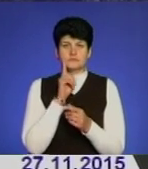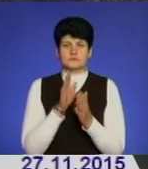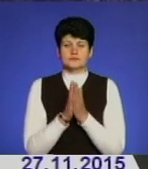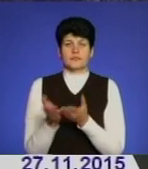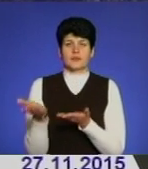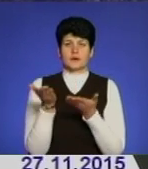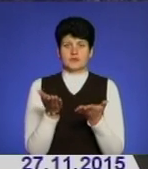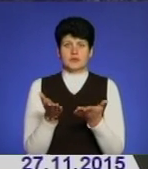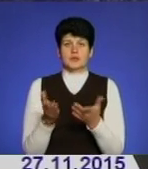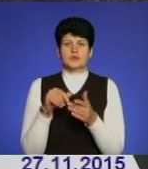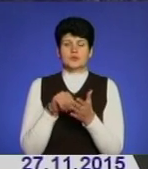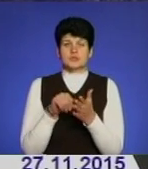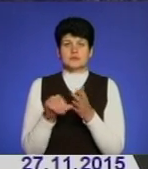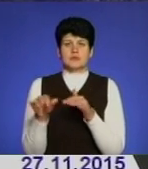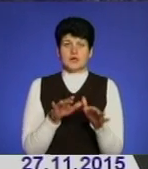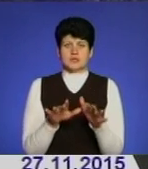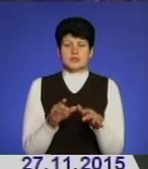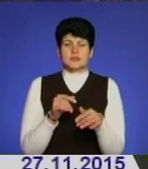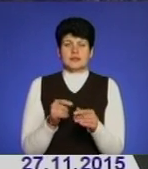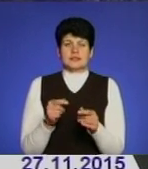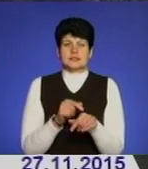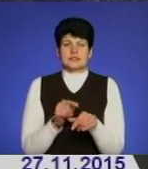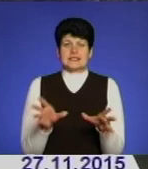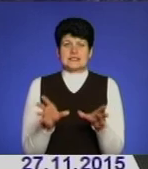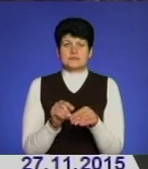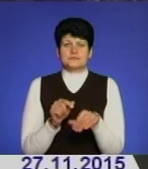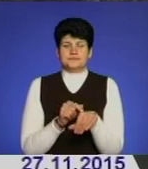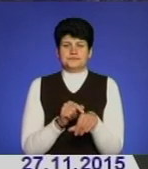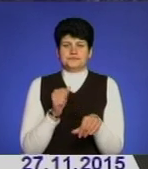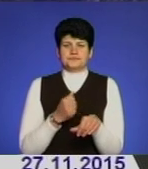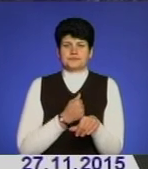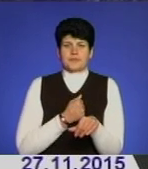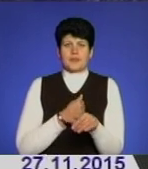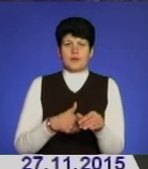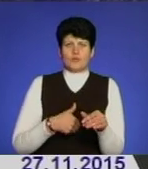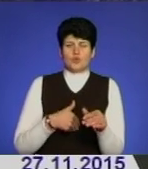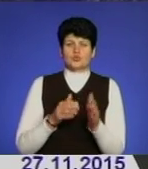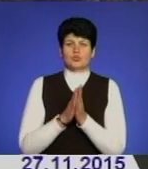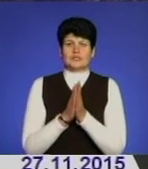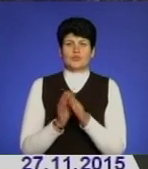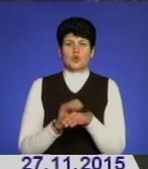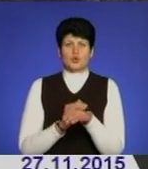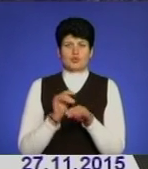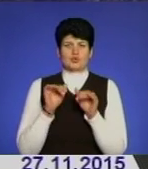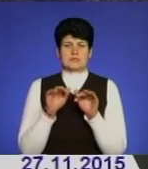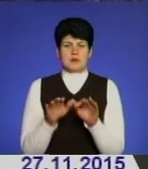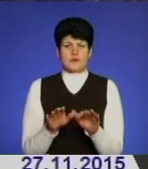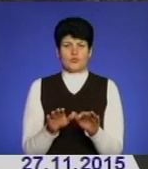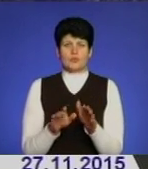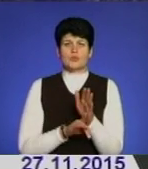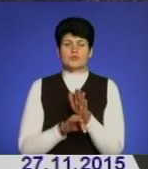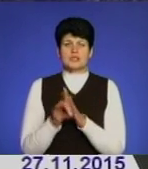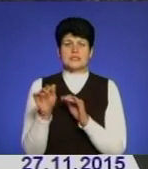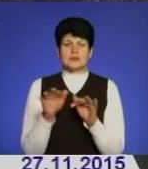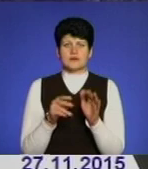акції «Сопричастя». Метою акції є вшанувати пам'ять жертв Голодомору постом, молитвою і доброю справою. Акція розпочнеться о 7